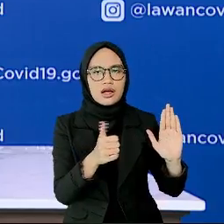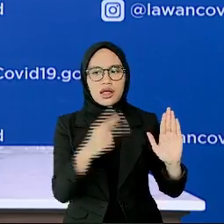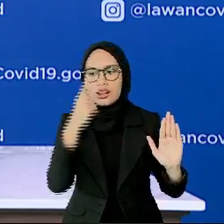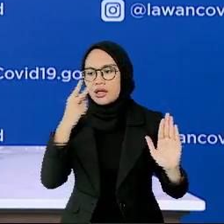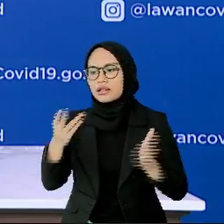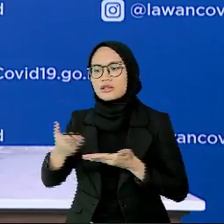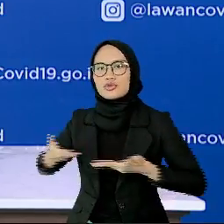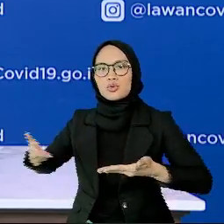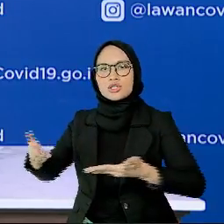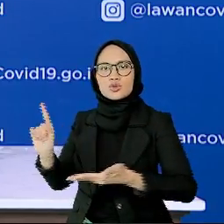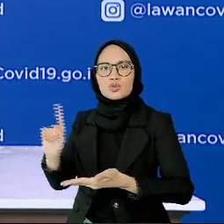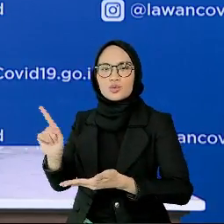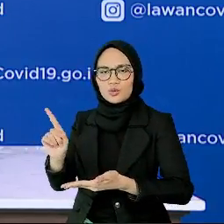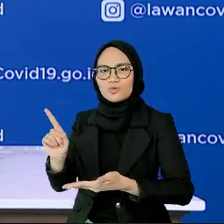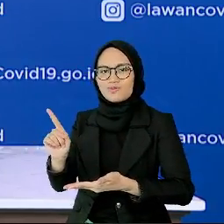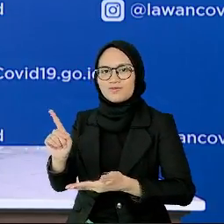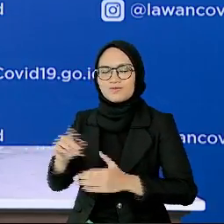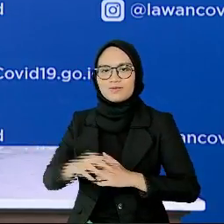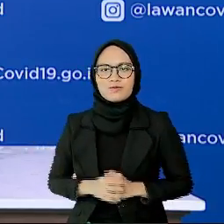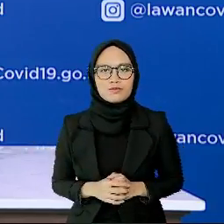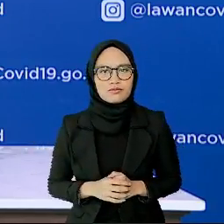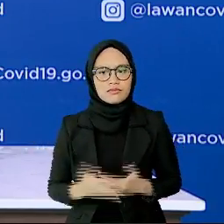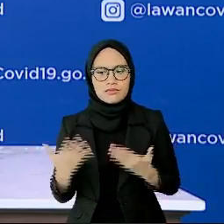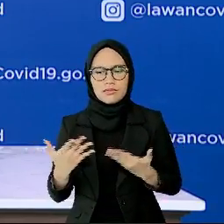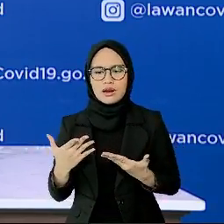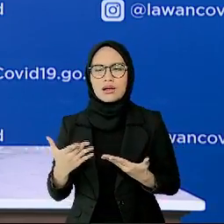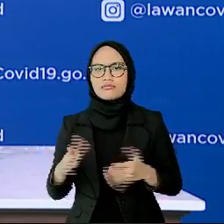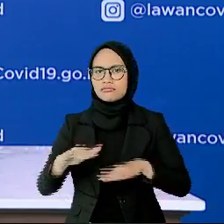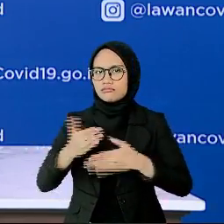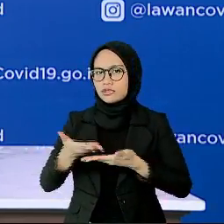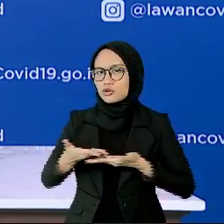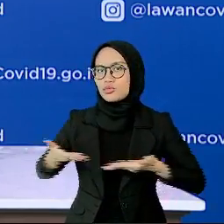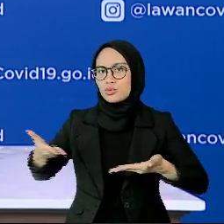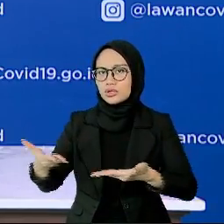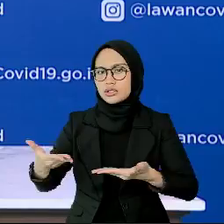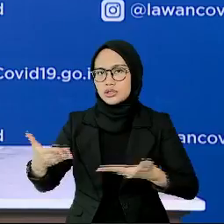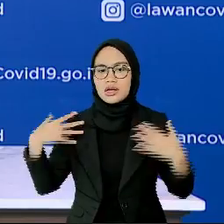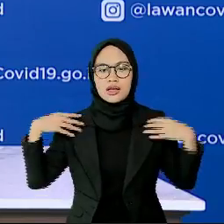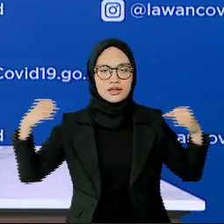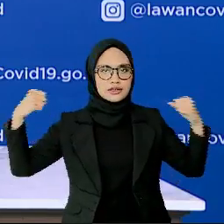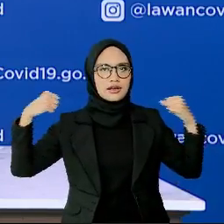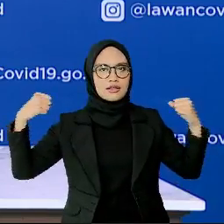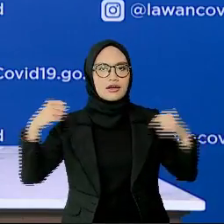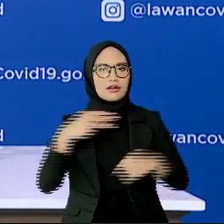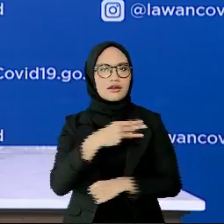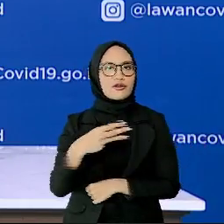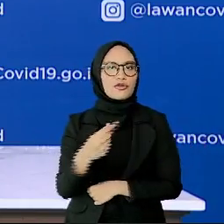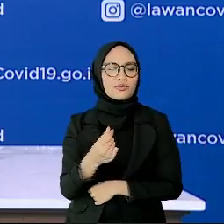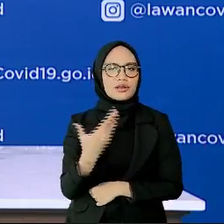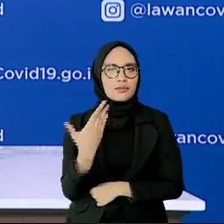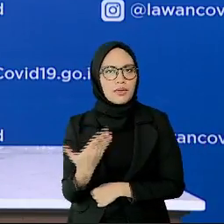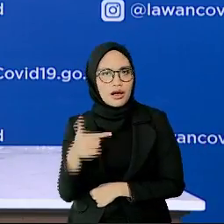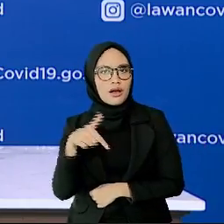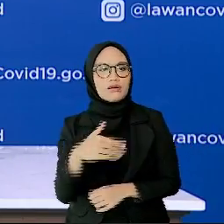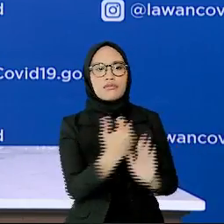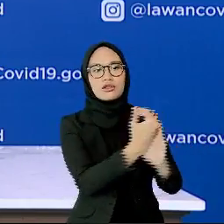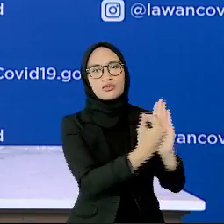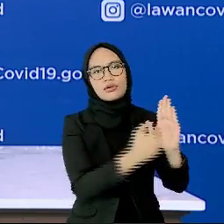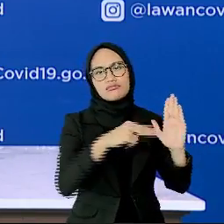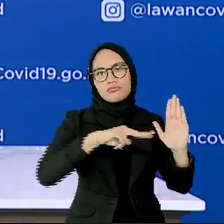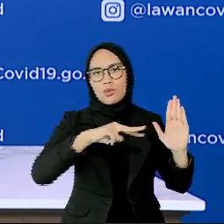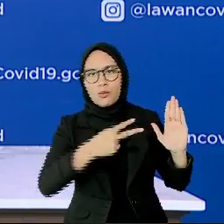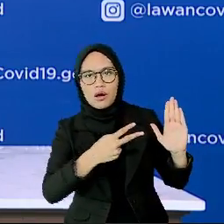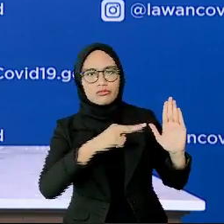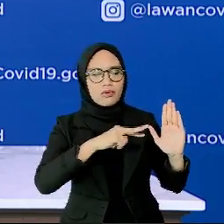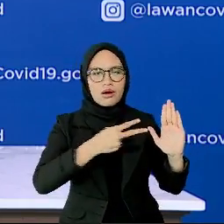dengan memperhatikan aspek kesehatan dan ekonomi. Evaluasi pelaksanaan kebijakan kemudian dijadikan